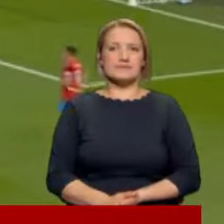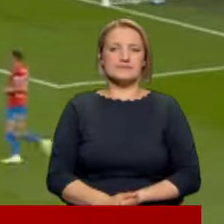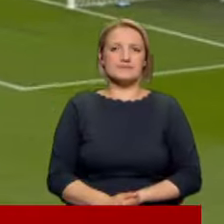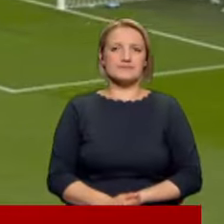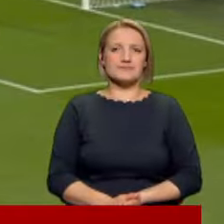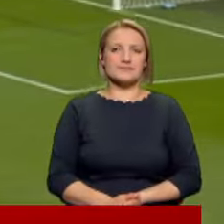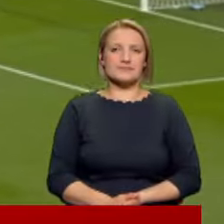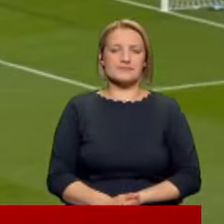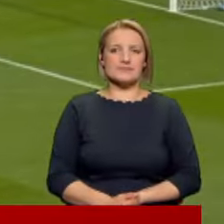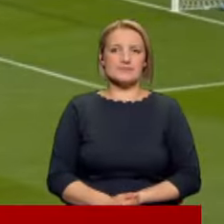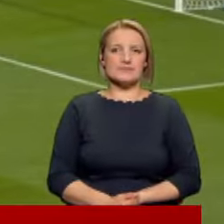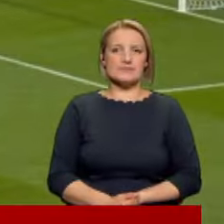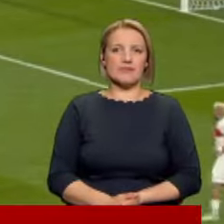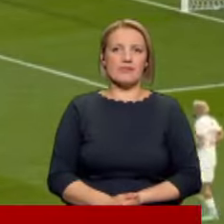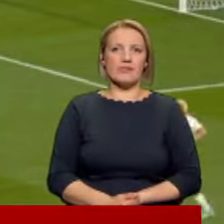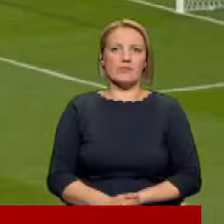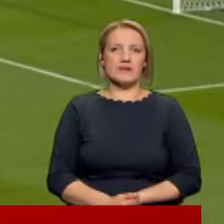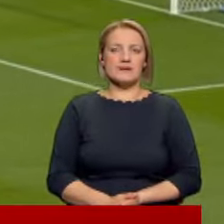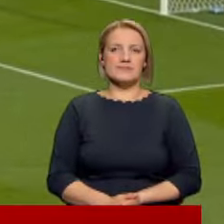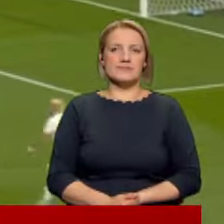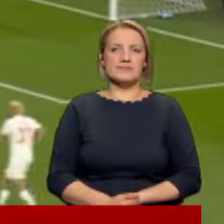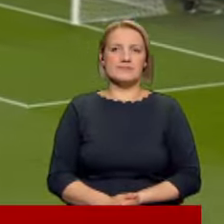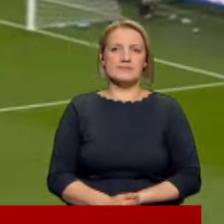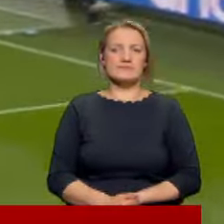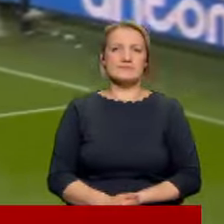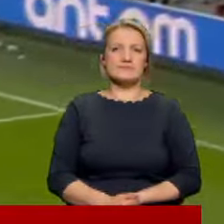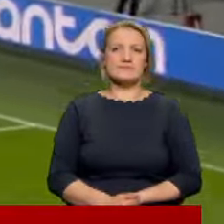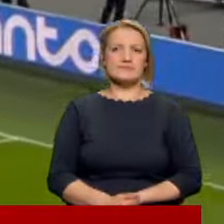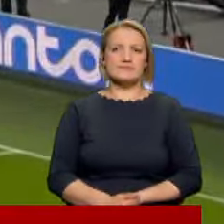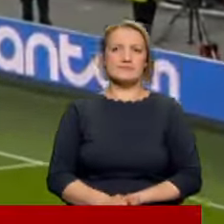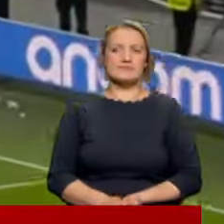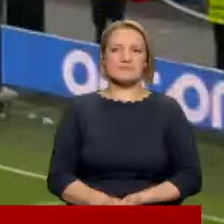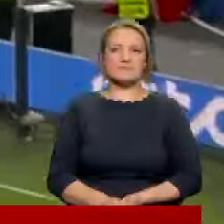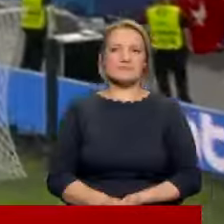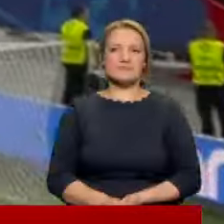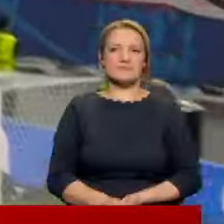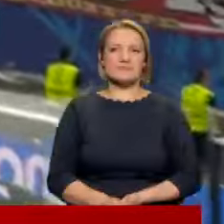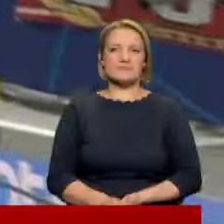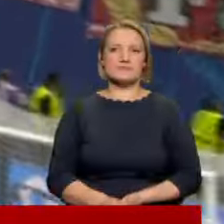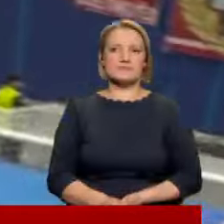atak sürüyor, İsmail Kayarak müdahale, İsmail'den pas geldi, şut,